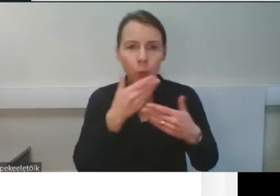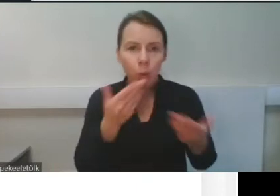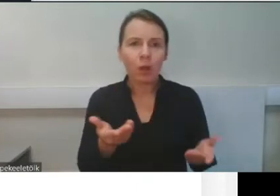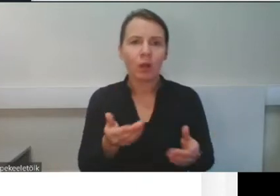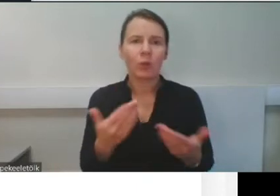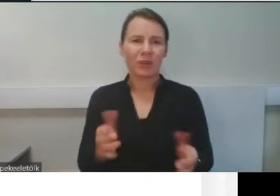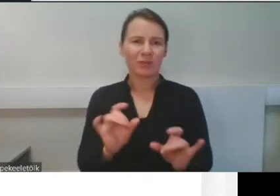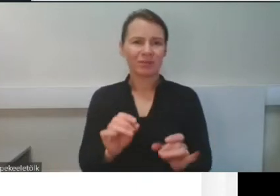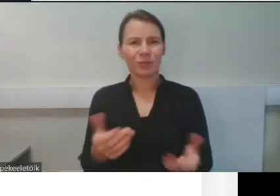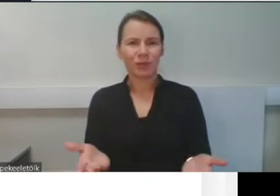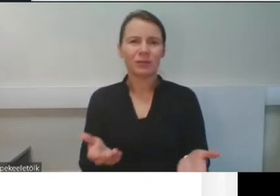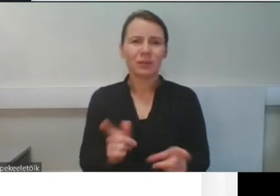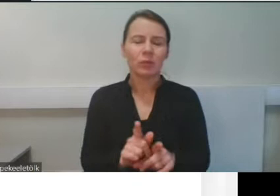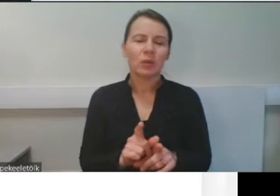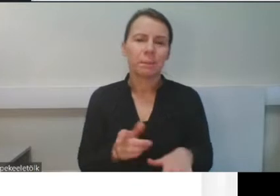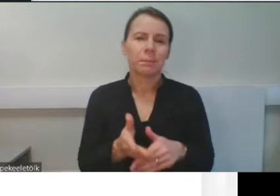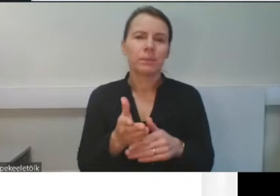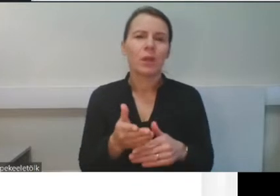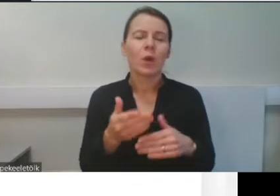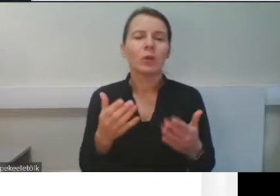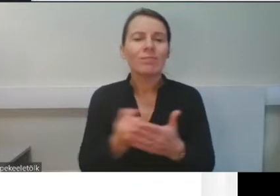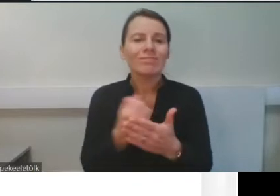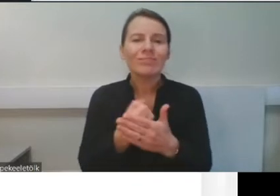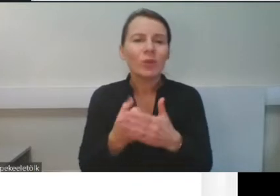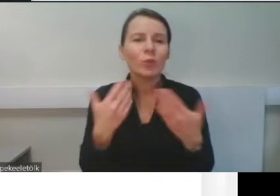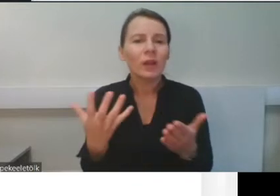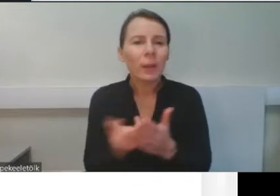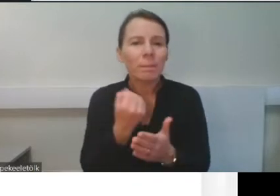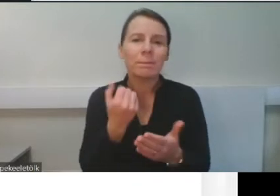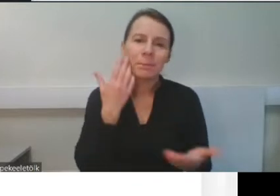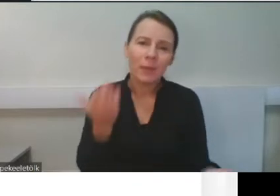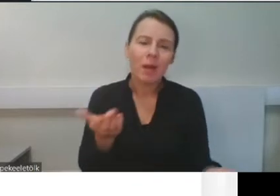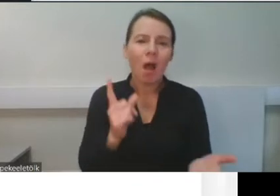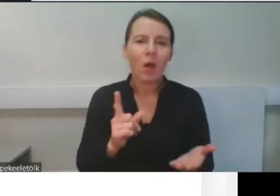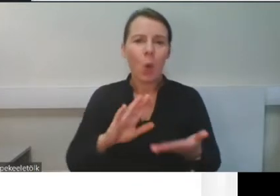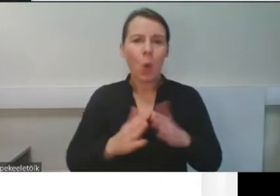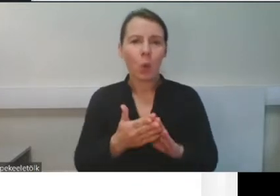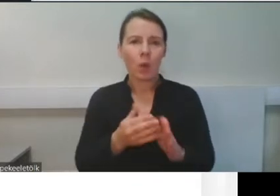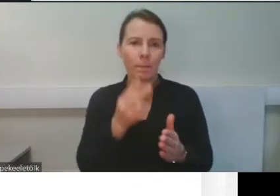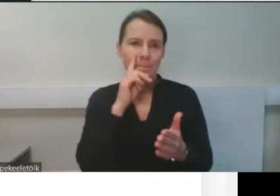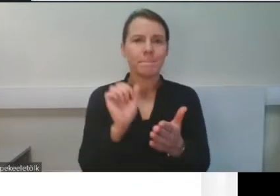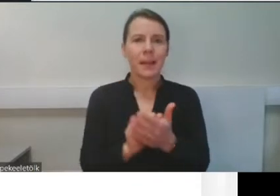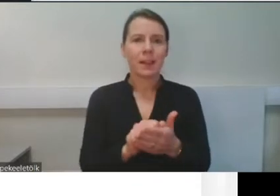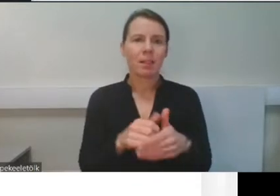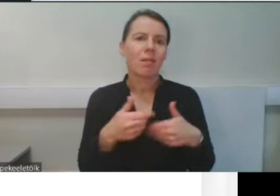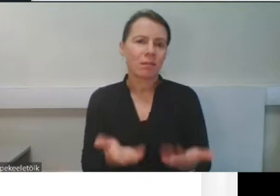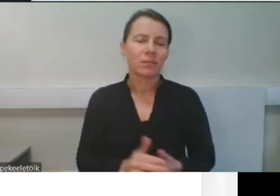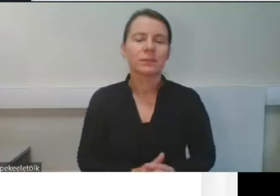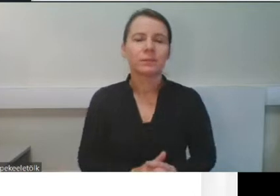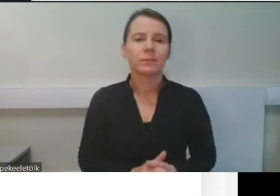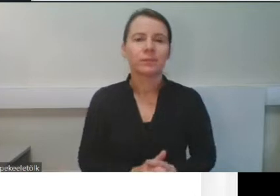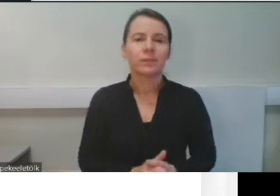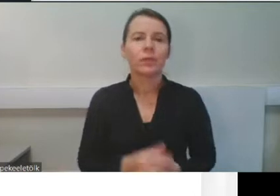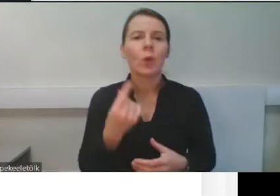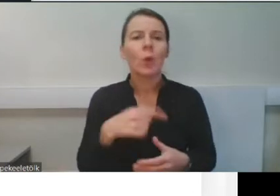keerulisem kui kogu elanikkonnal. Ehk siin tekib kohe küsimus, et kuidas saaks suurendada siis inimeste